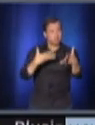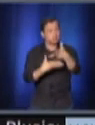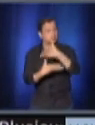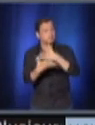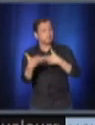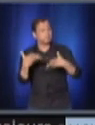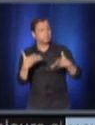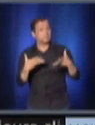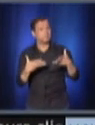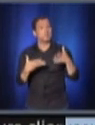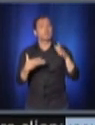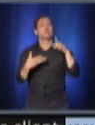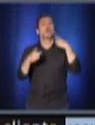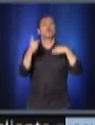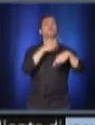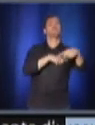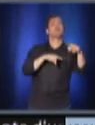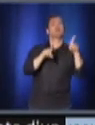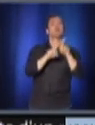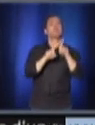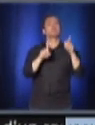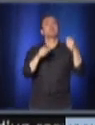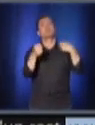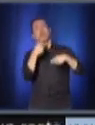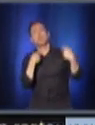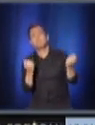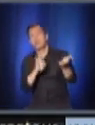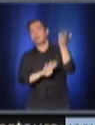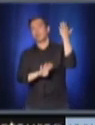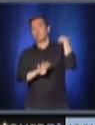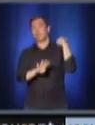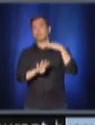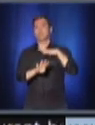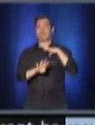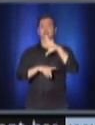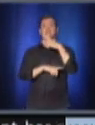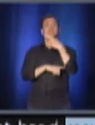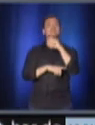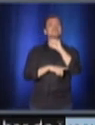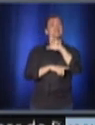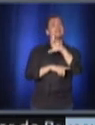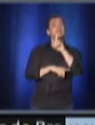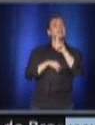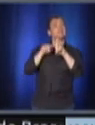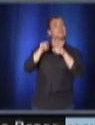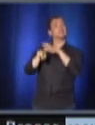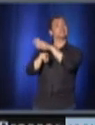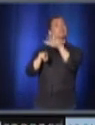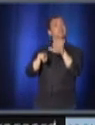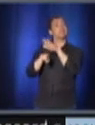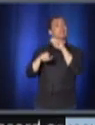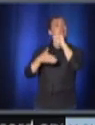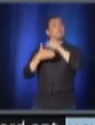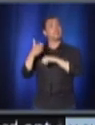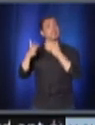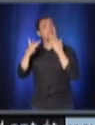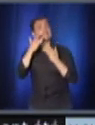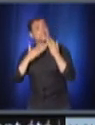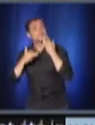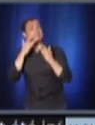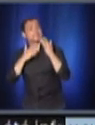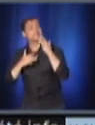monde actuellement dans le réseau, dans les CHSLD. Comment est-ce que vous êtes en mesure de gérer ce manque-là qui va durer